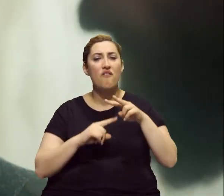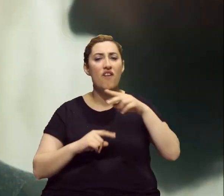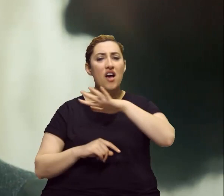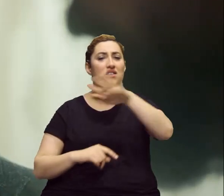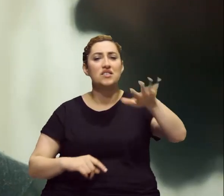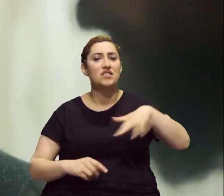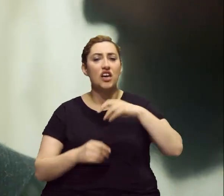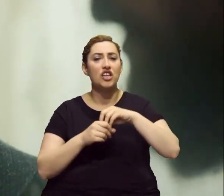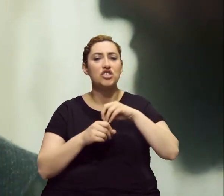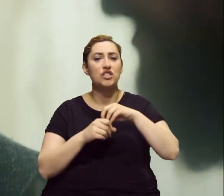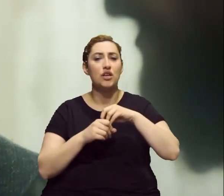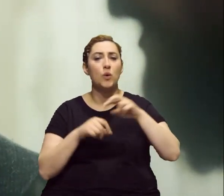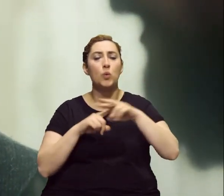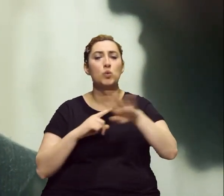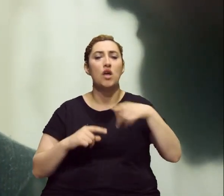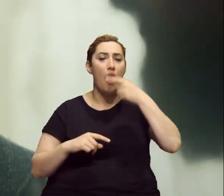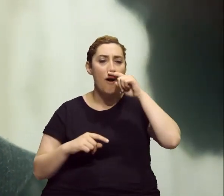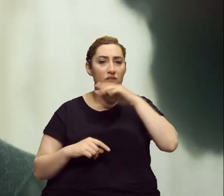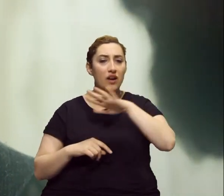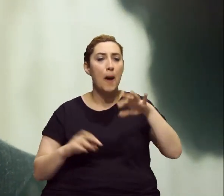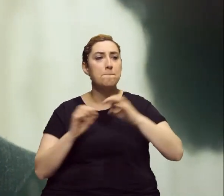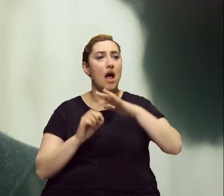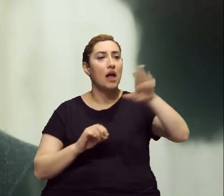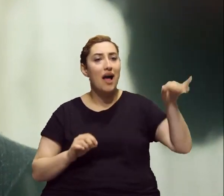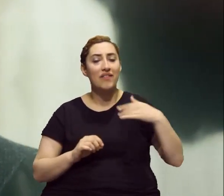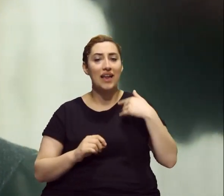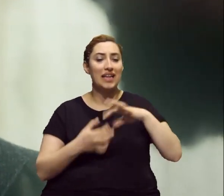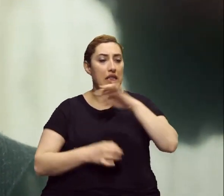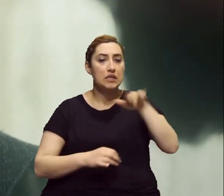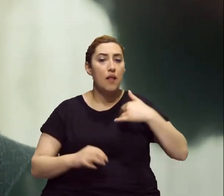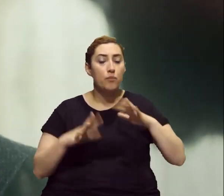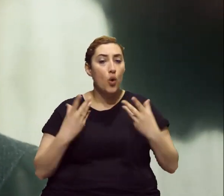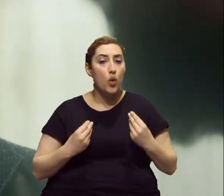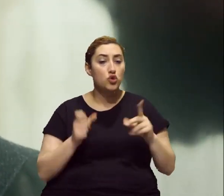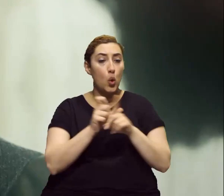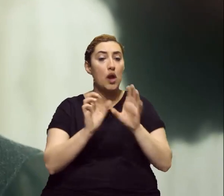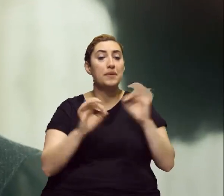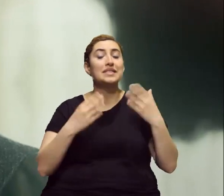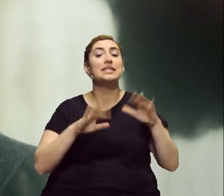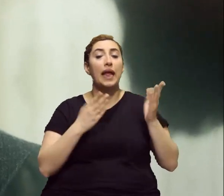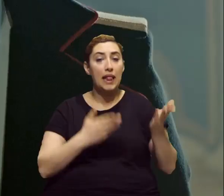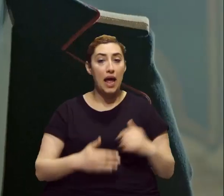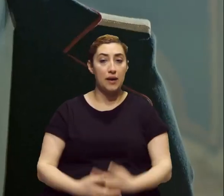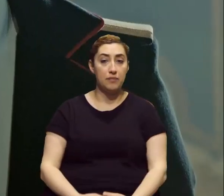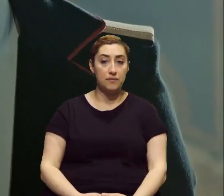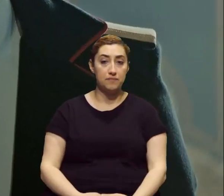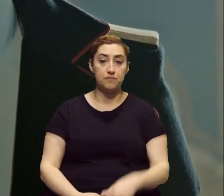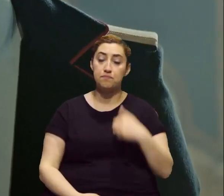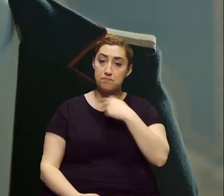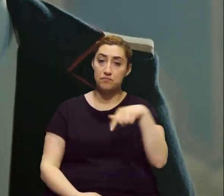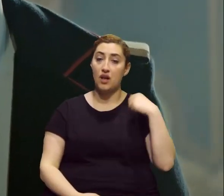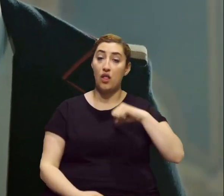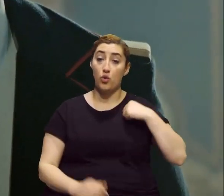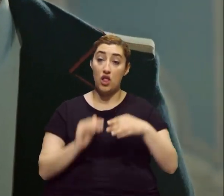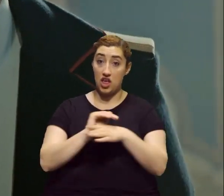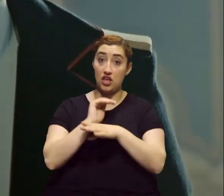Kafkasya'daki, Kuzey Afrika'daki, Balkanlardaki ümmetimiz ne olacak? Korumasız kalmayacaklar mı? Biz